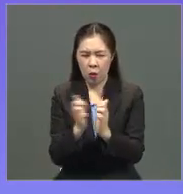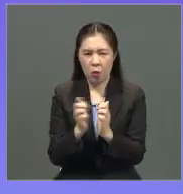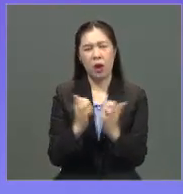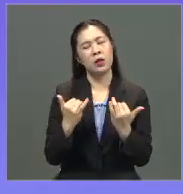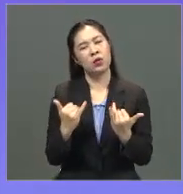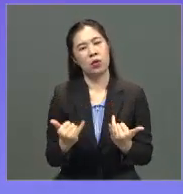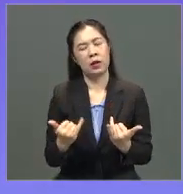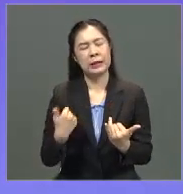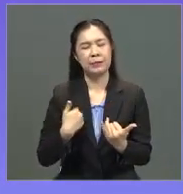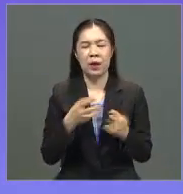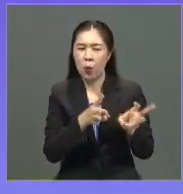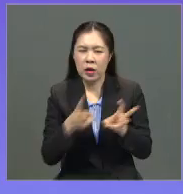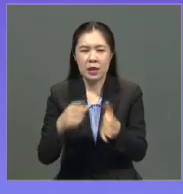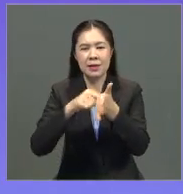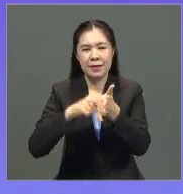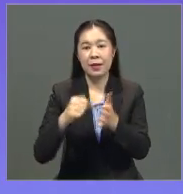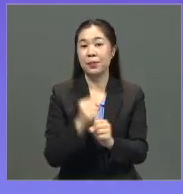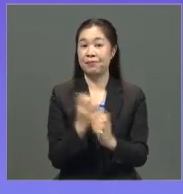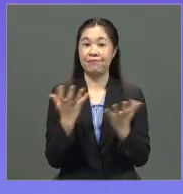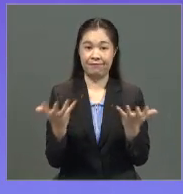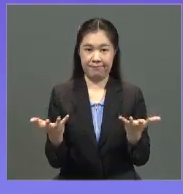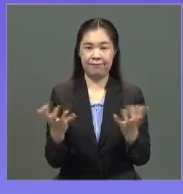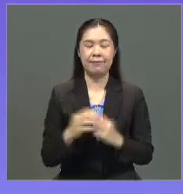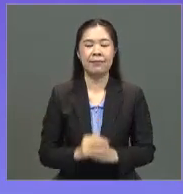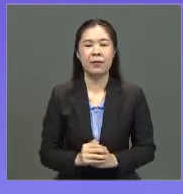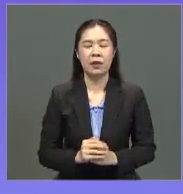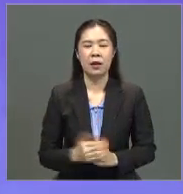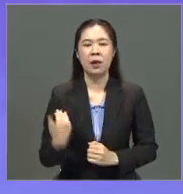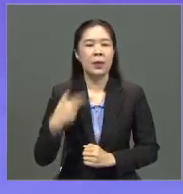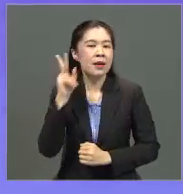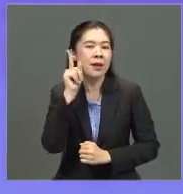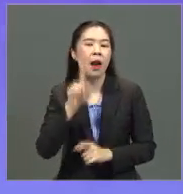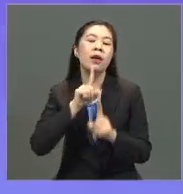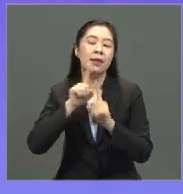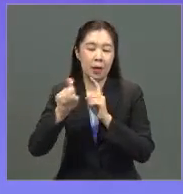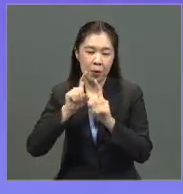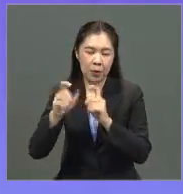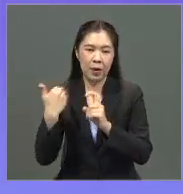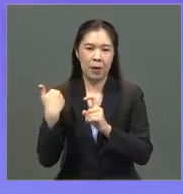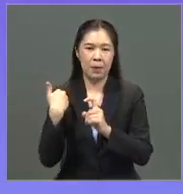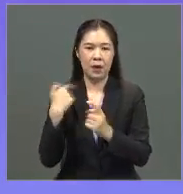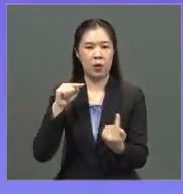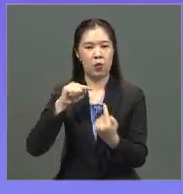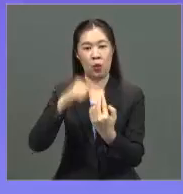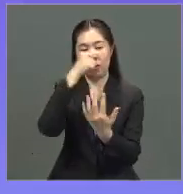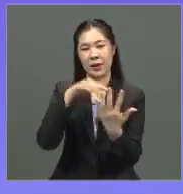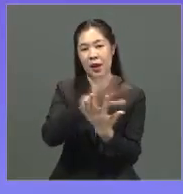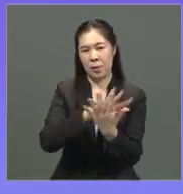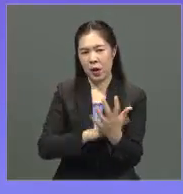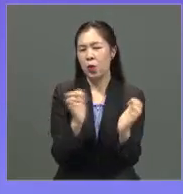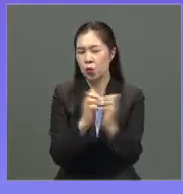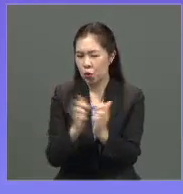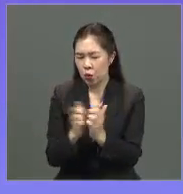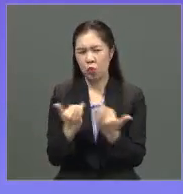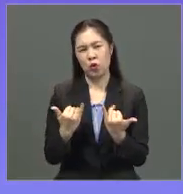ที่เกิดขึ้นตอนนี้เป็นยังไงที่นี้ผู้สื่อข่าวก็เลยไปถามมาหลายๆคนแหละว่ามองว่าจริงๆและทางออกของประเทศจากความวุ่นวายตอน